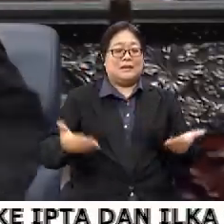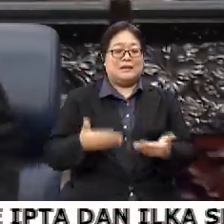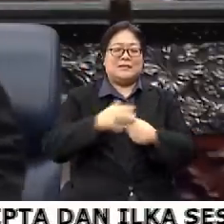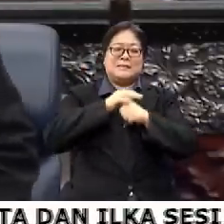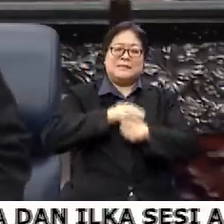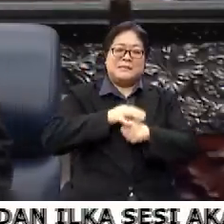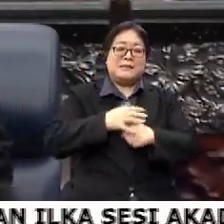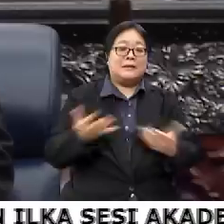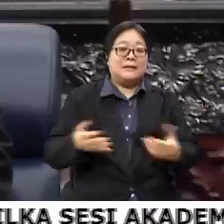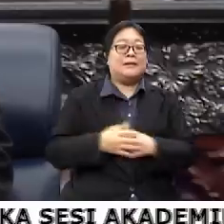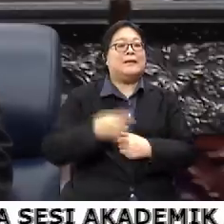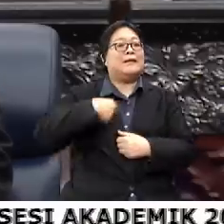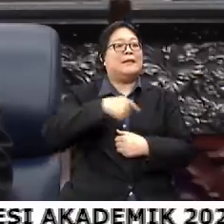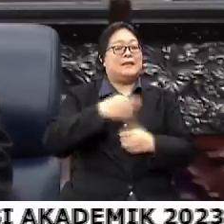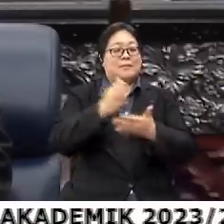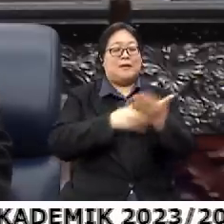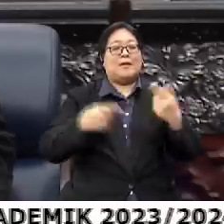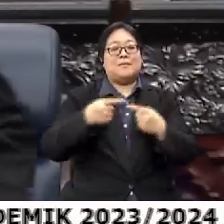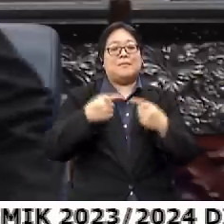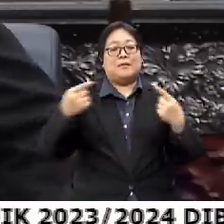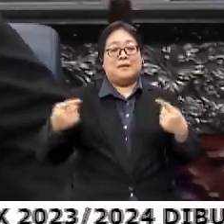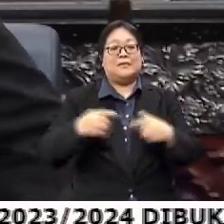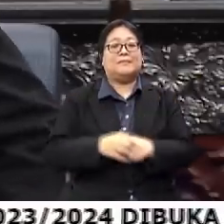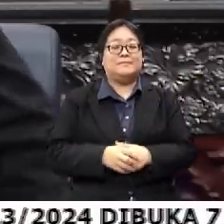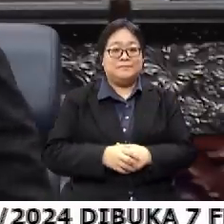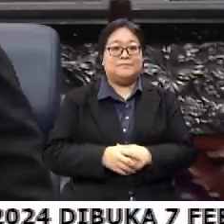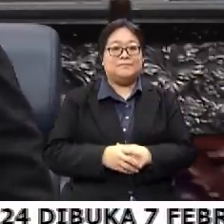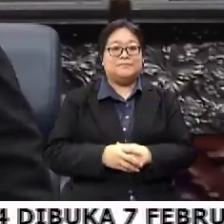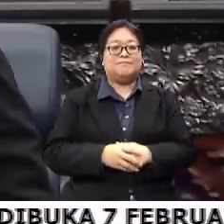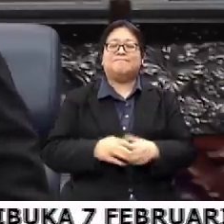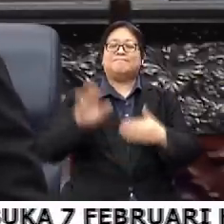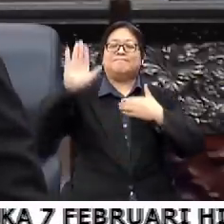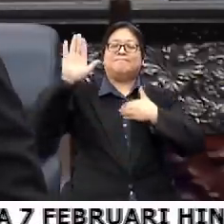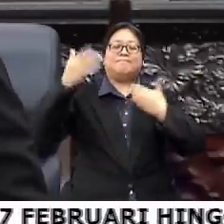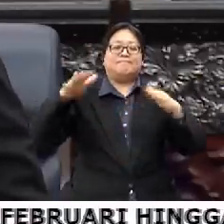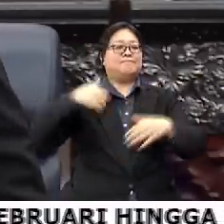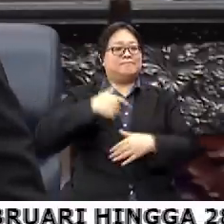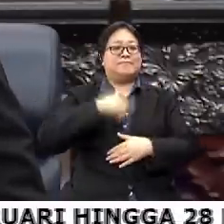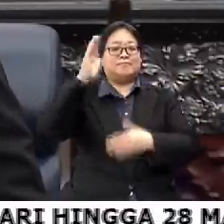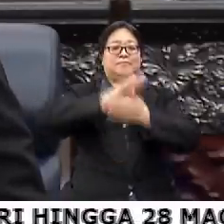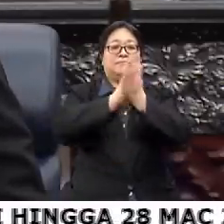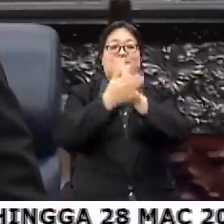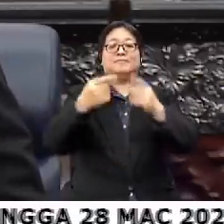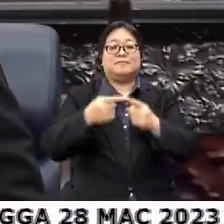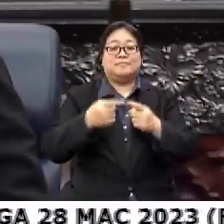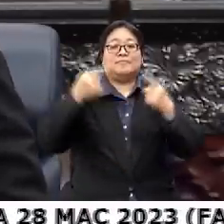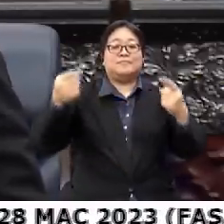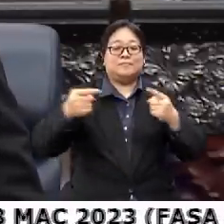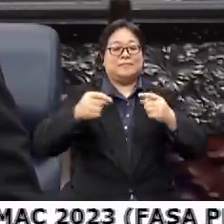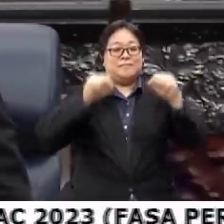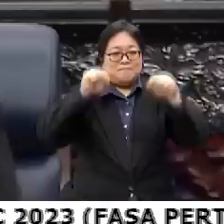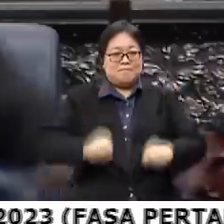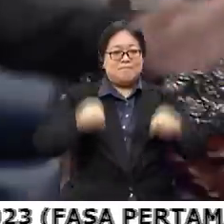ditekan. Kami di pihak pembangkang ni telah pun berjanji. Kita akan menjadi pembangkang yang